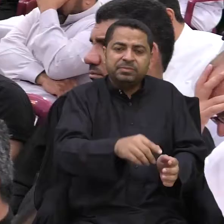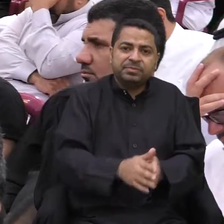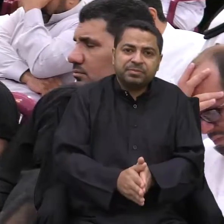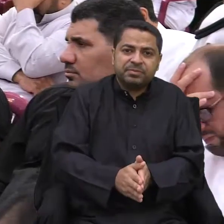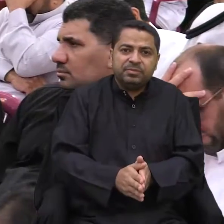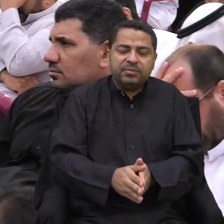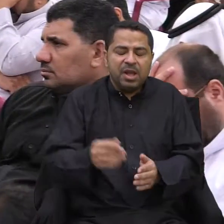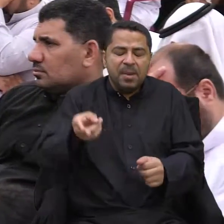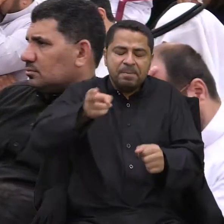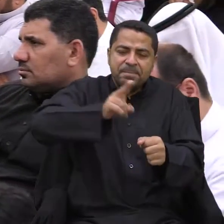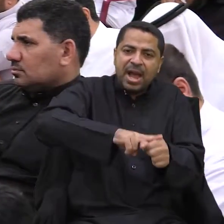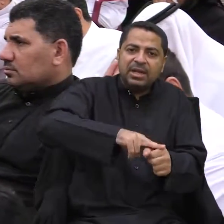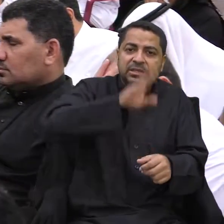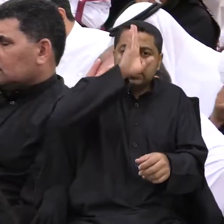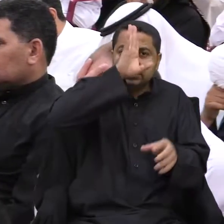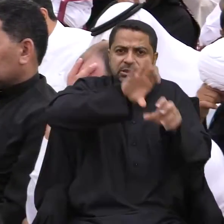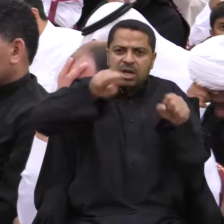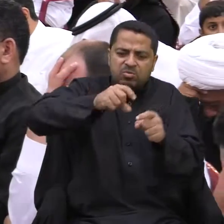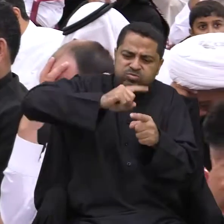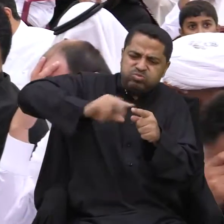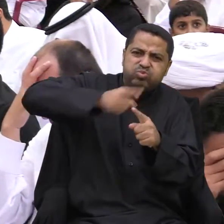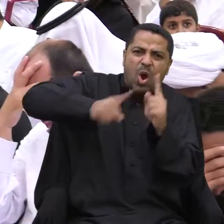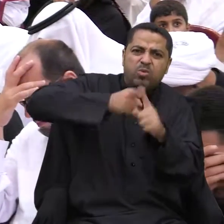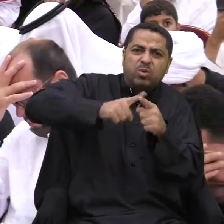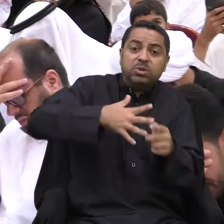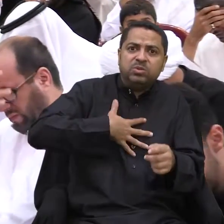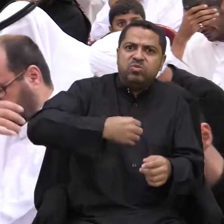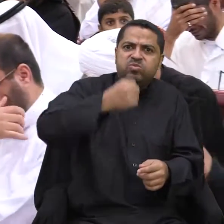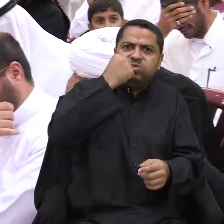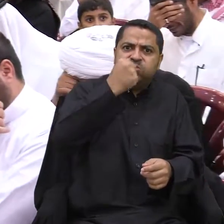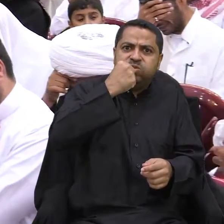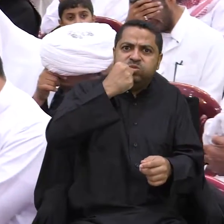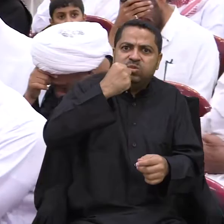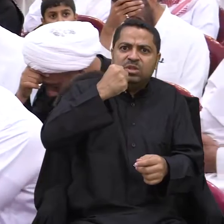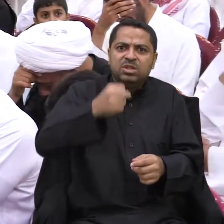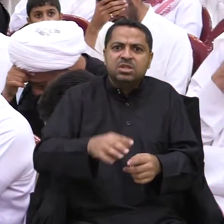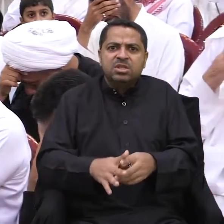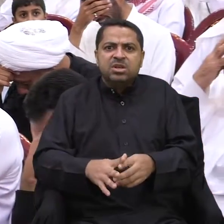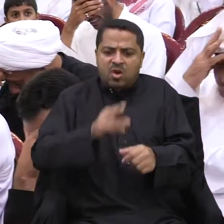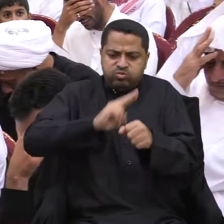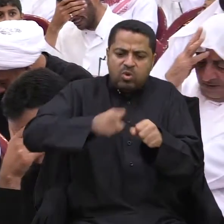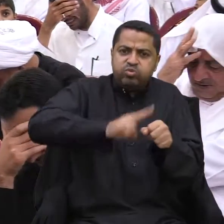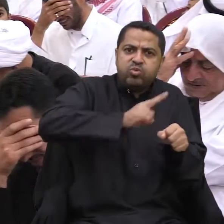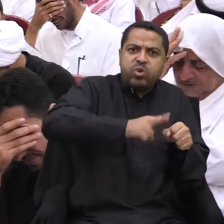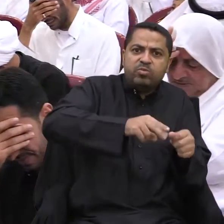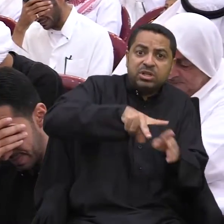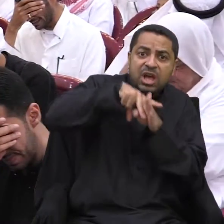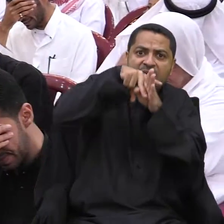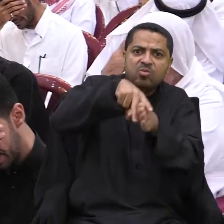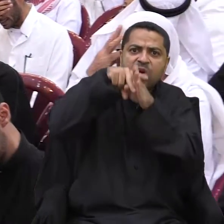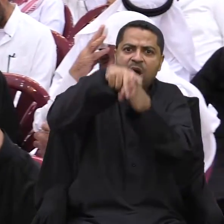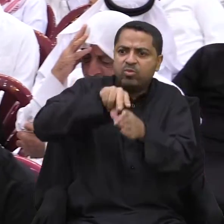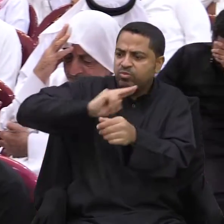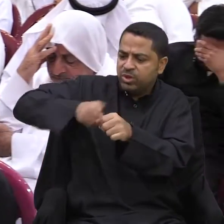بياض العين بصبيها يتدور. هذا والحسين يدخل في